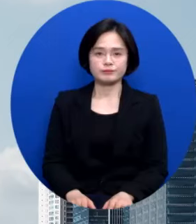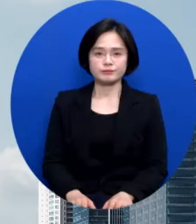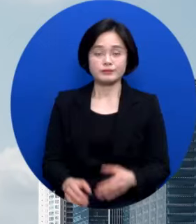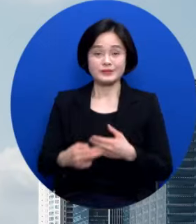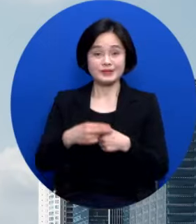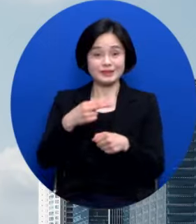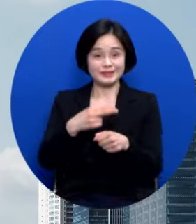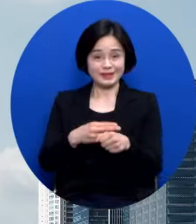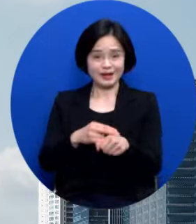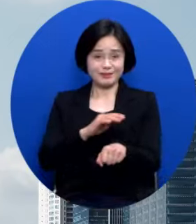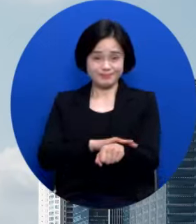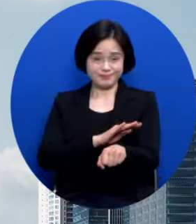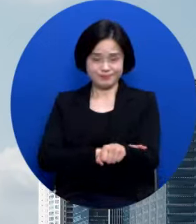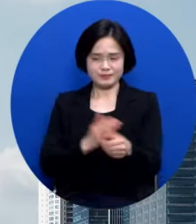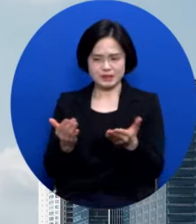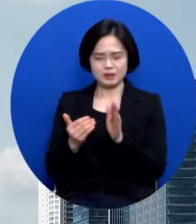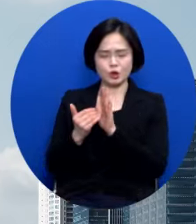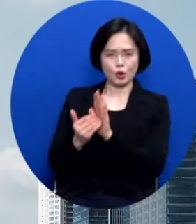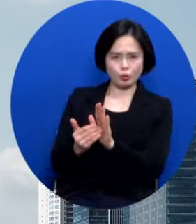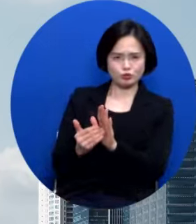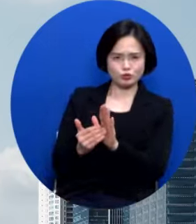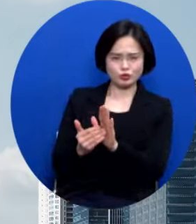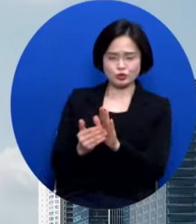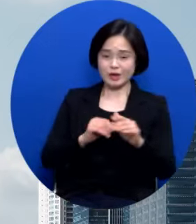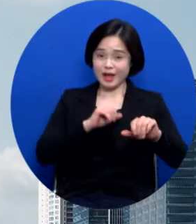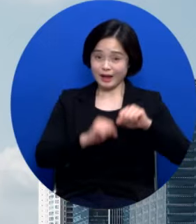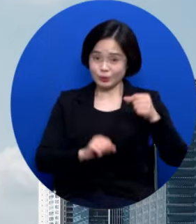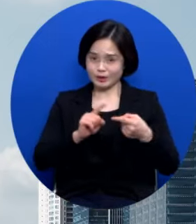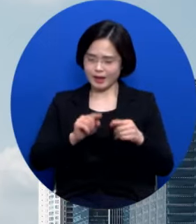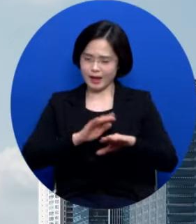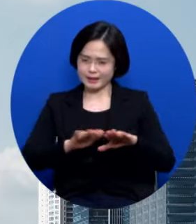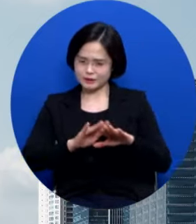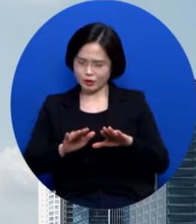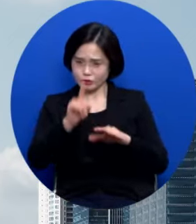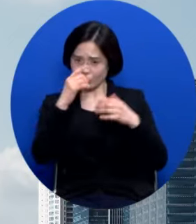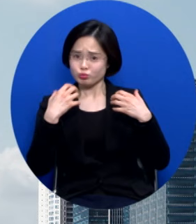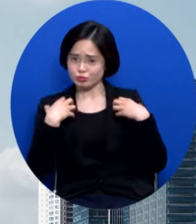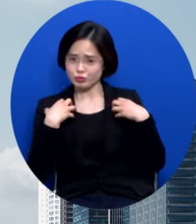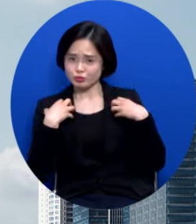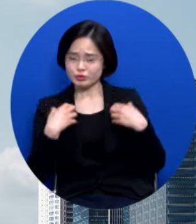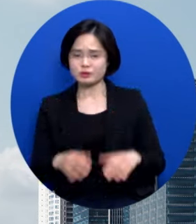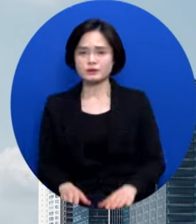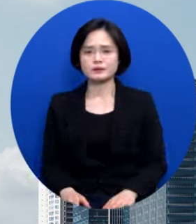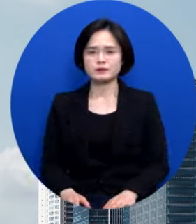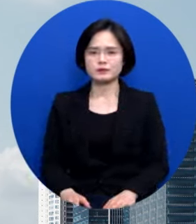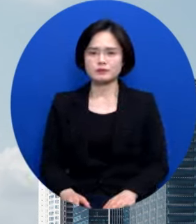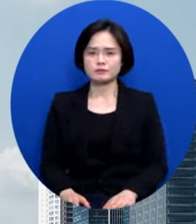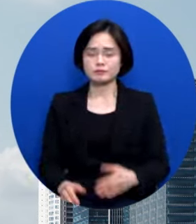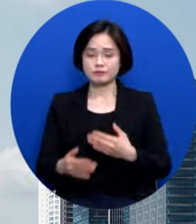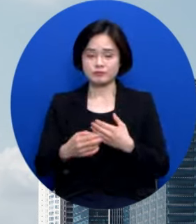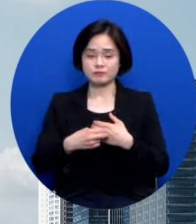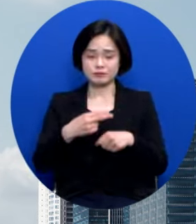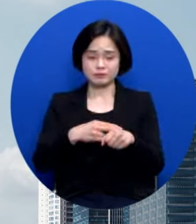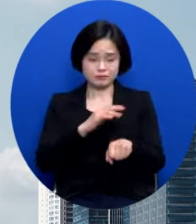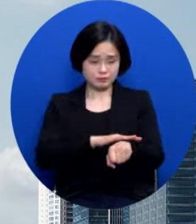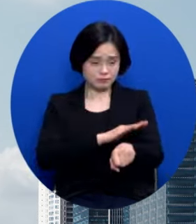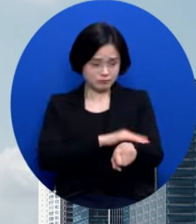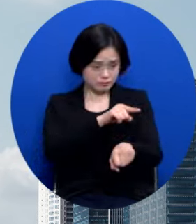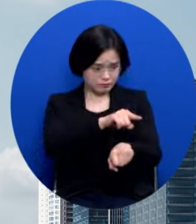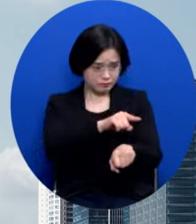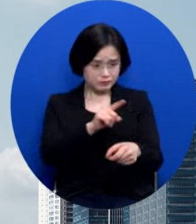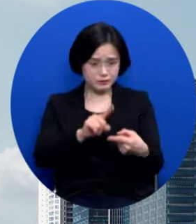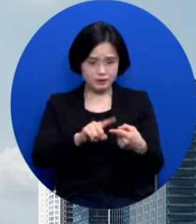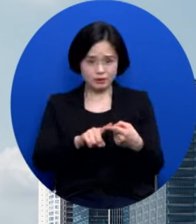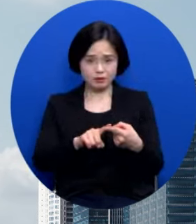의사 집단행동 중앙재난안전대책본부가 근무 현장을 이탈한 전공의들에게 의사면허 정지